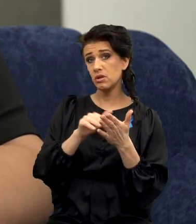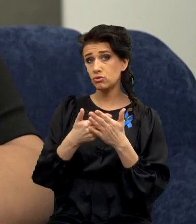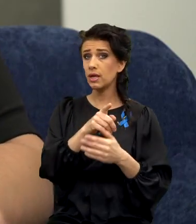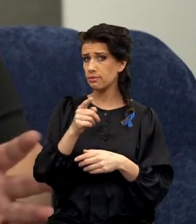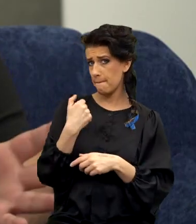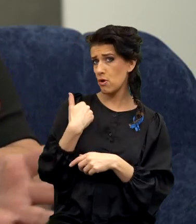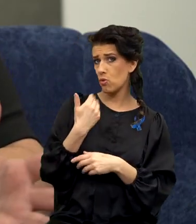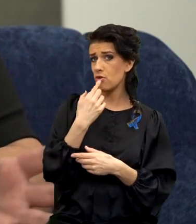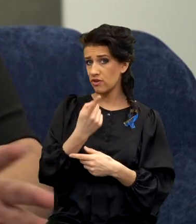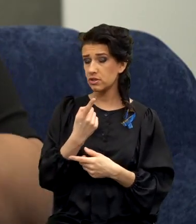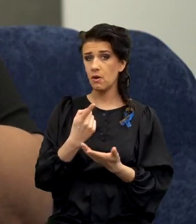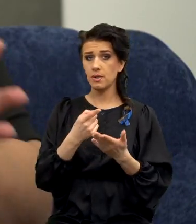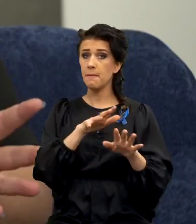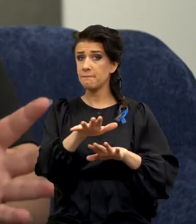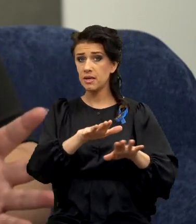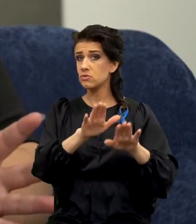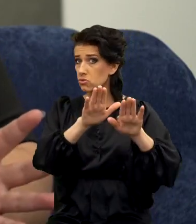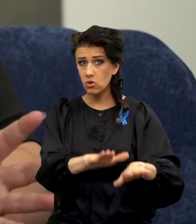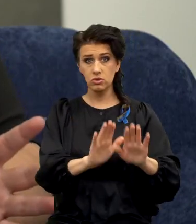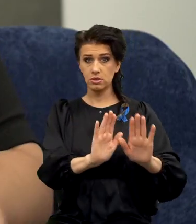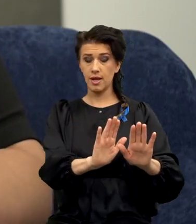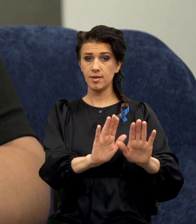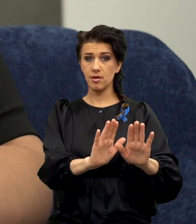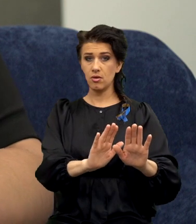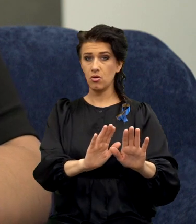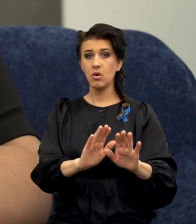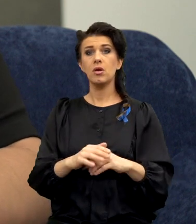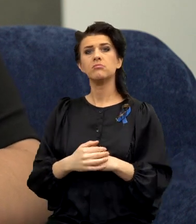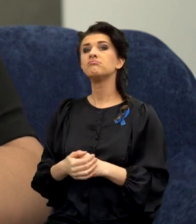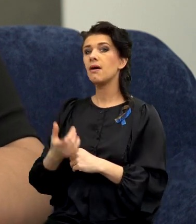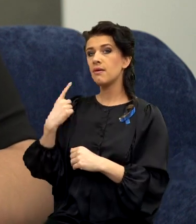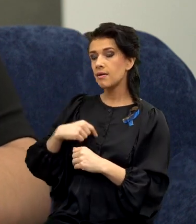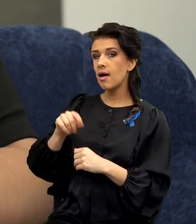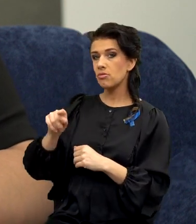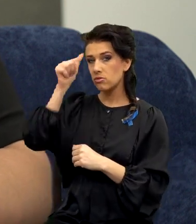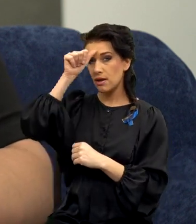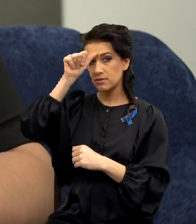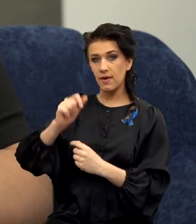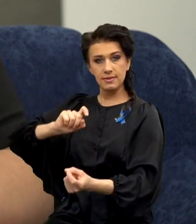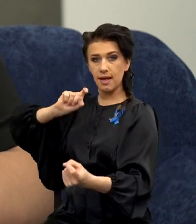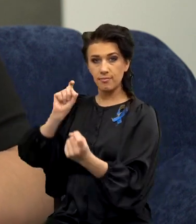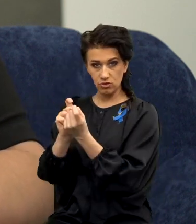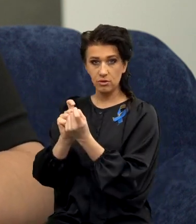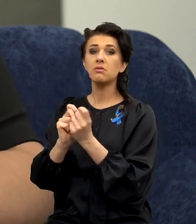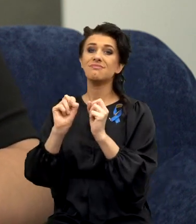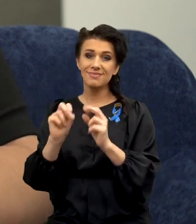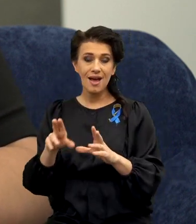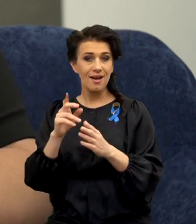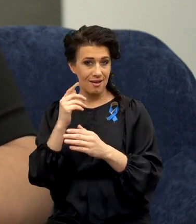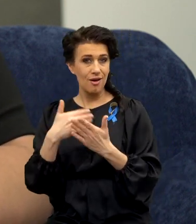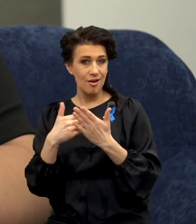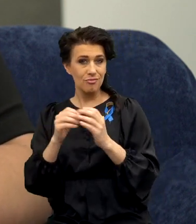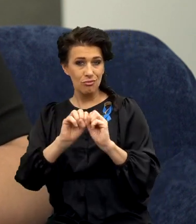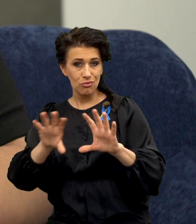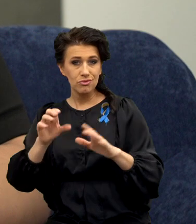przykład coś się takiego nie wydarzyło, nie przyjmują tego do wiadomości. Czyli zaprzeczenie. Tak, wyparcie, zaprzeczenie. Oczywiście, że tak. Więc tutaj